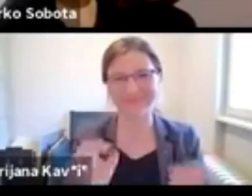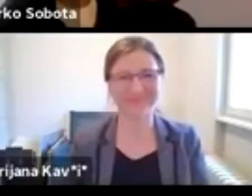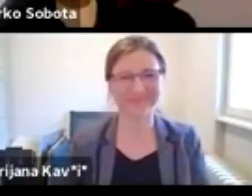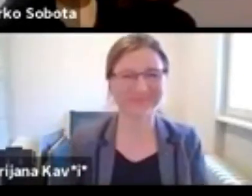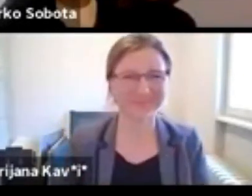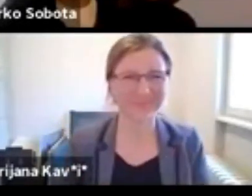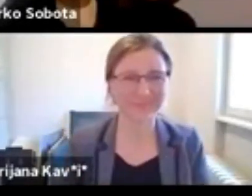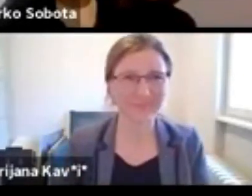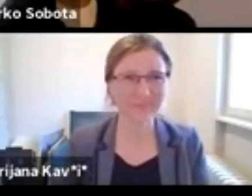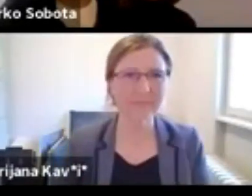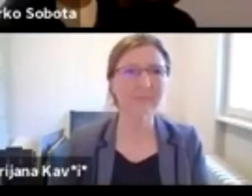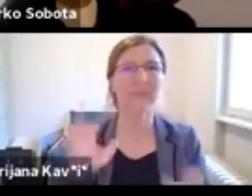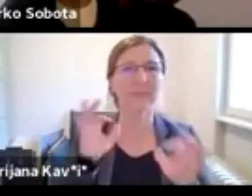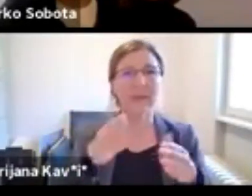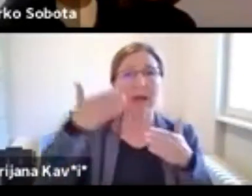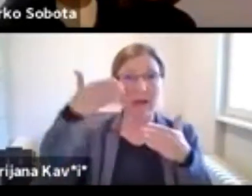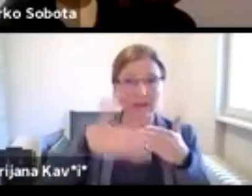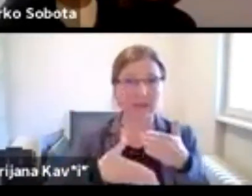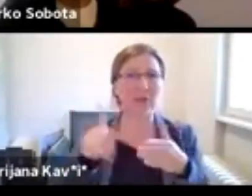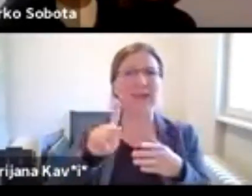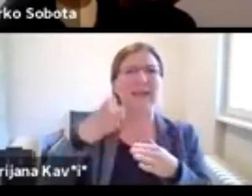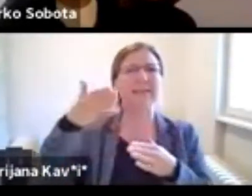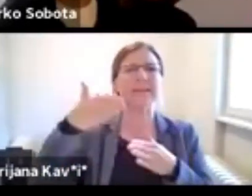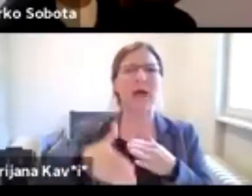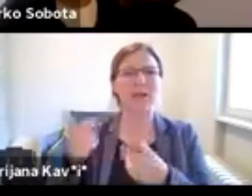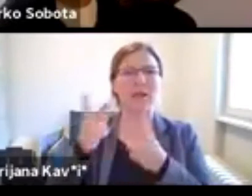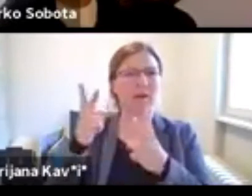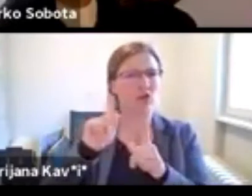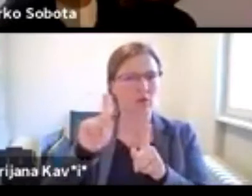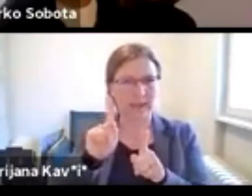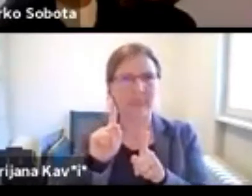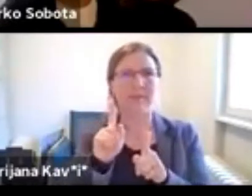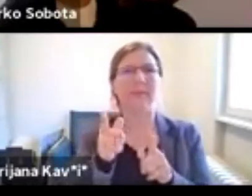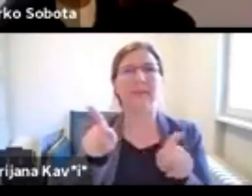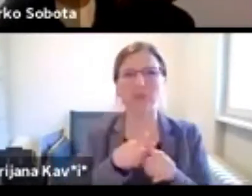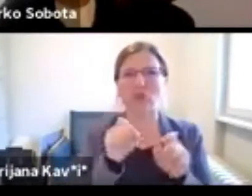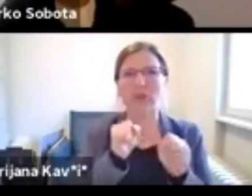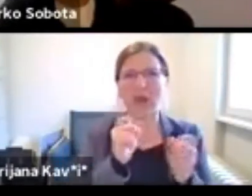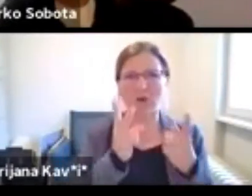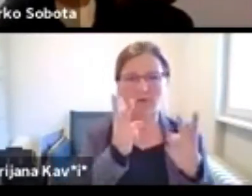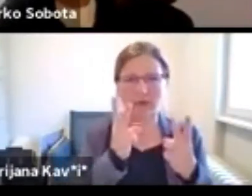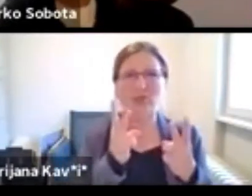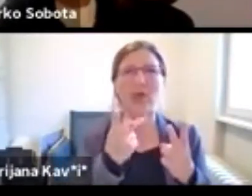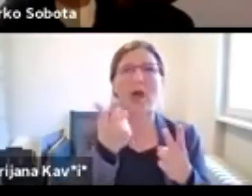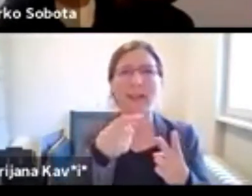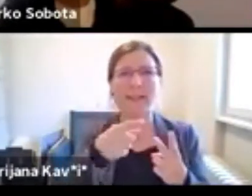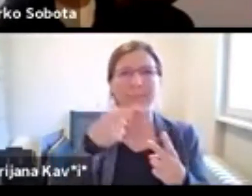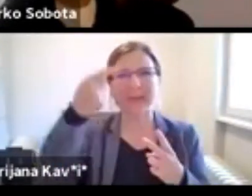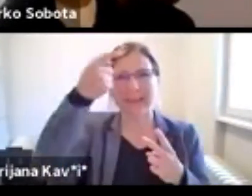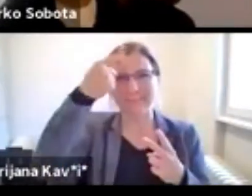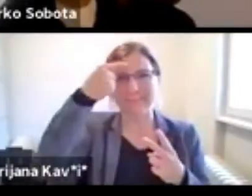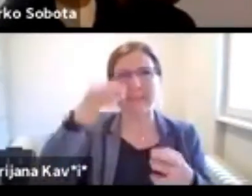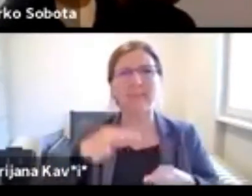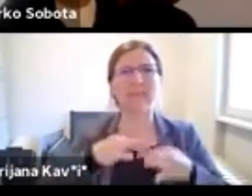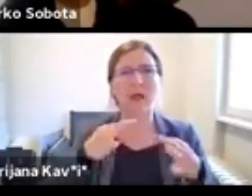nas. I na kraju, ali ništa manje bitno, da pače, mentalno zdravlje svih nas